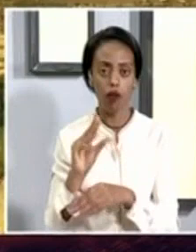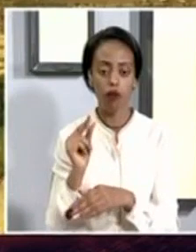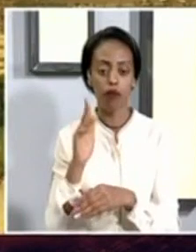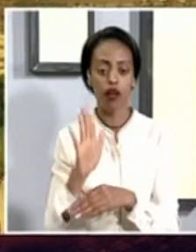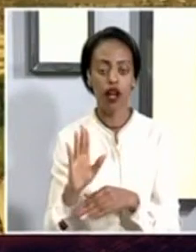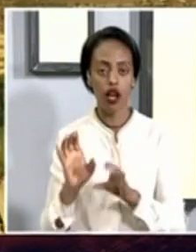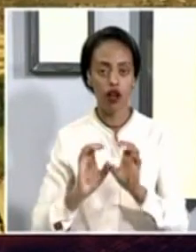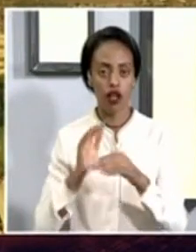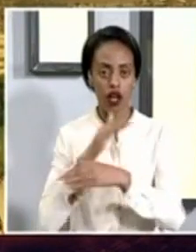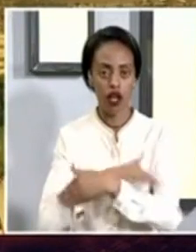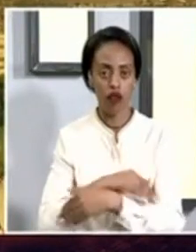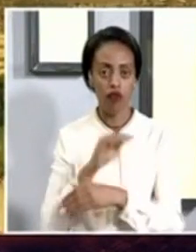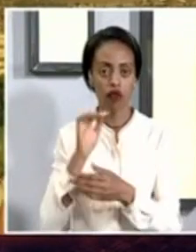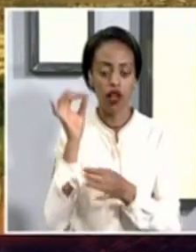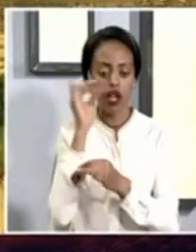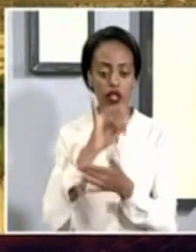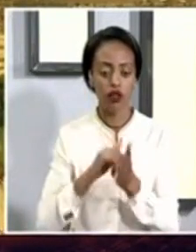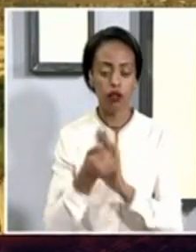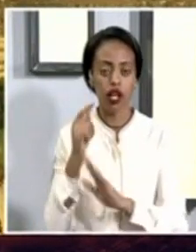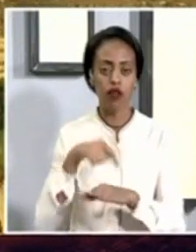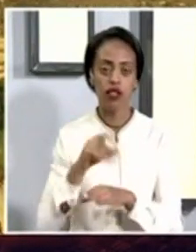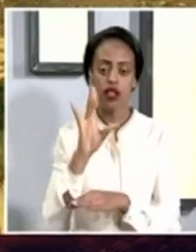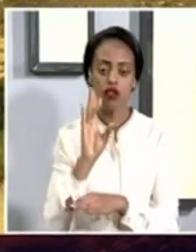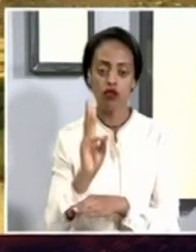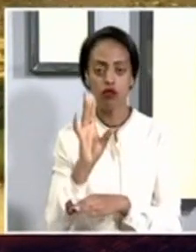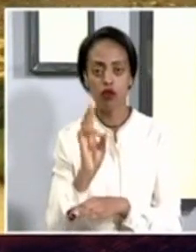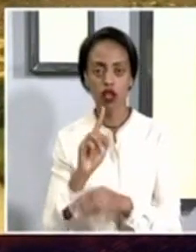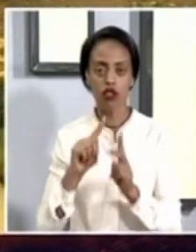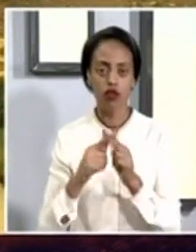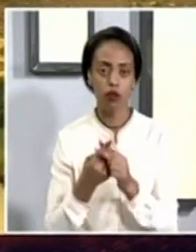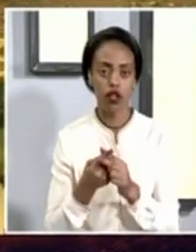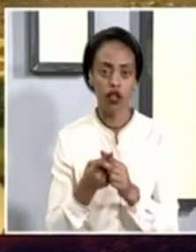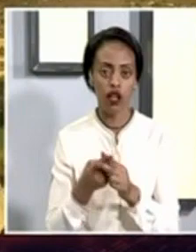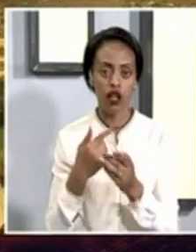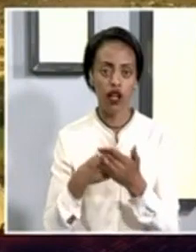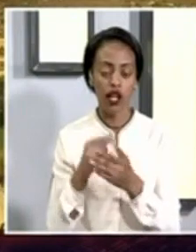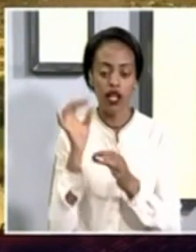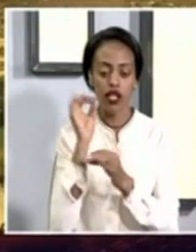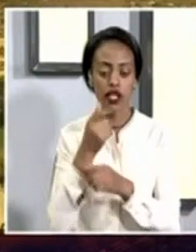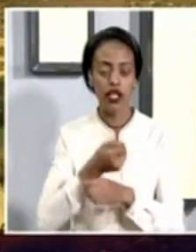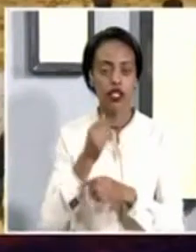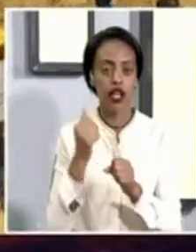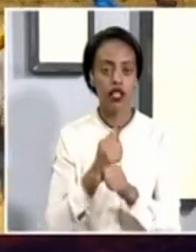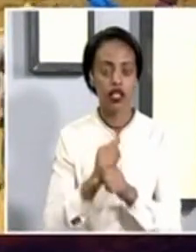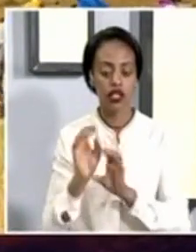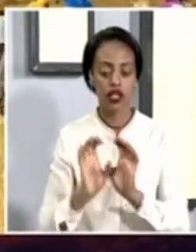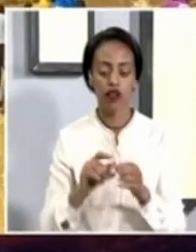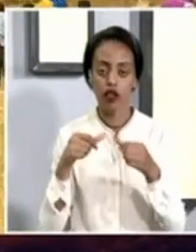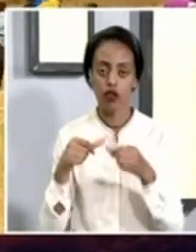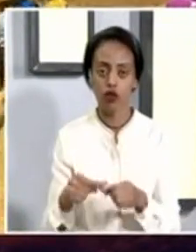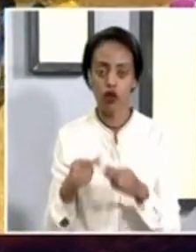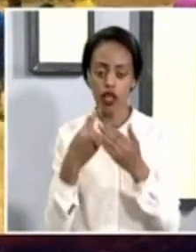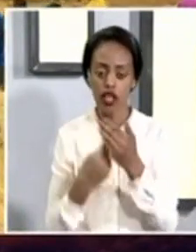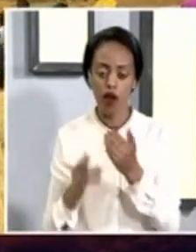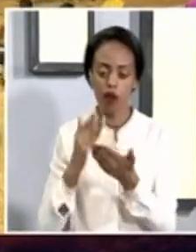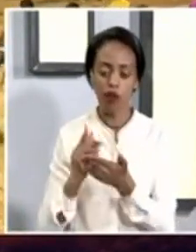أبارك عرف ليت خعا كاب ساعة شدشة شعاة جميرنا نينت أقا صرحتي بالصوارد ده من قد لا تخيل يتصنيحو ترحم